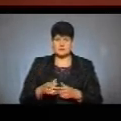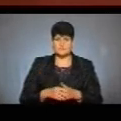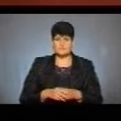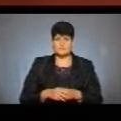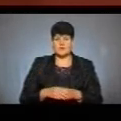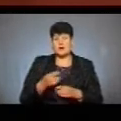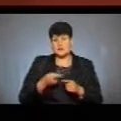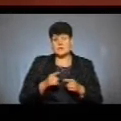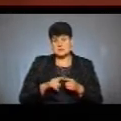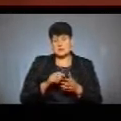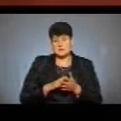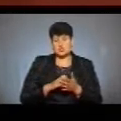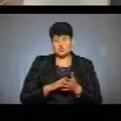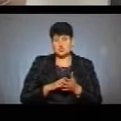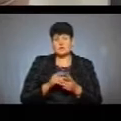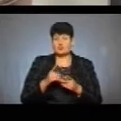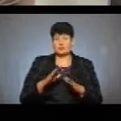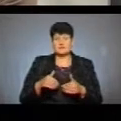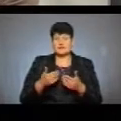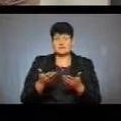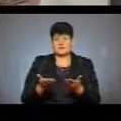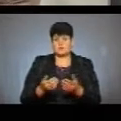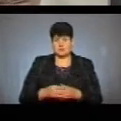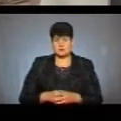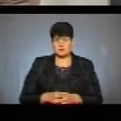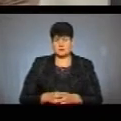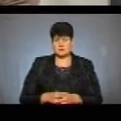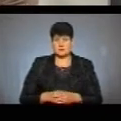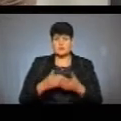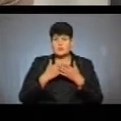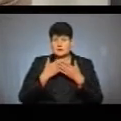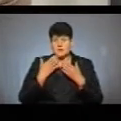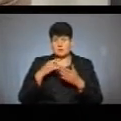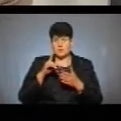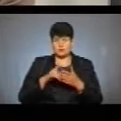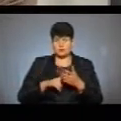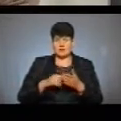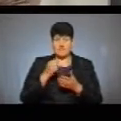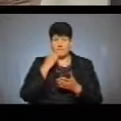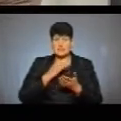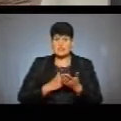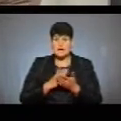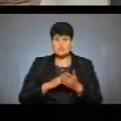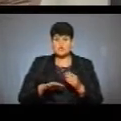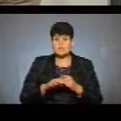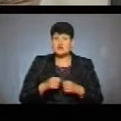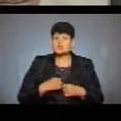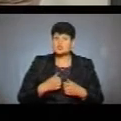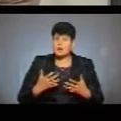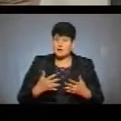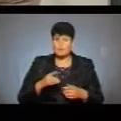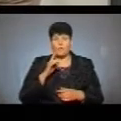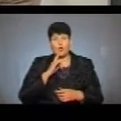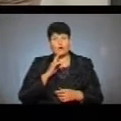і він не може апелювати. Це причина, чому ми не звернулися. Так? Тобто немає якоїсь довіри ветеранського середовища, на жаль. Можливо, поки